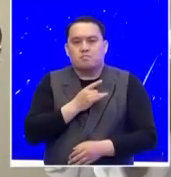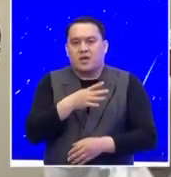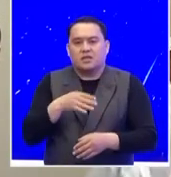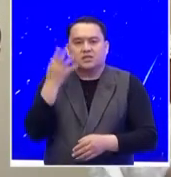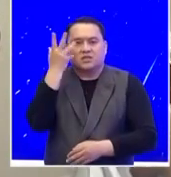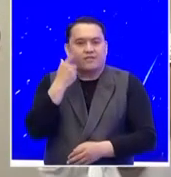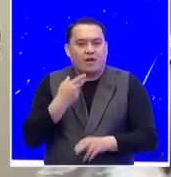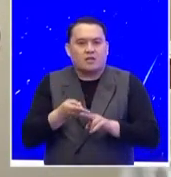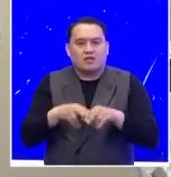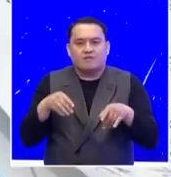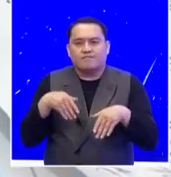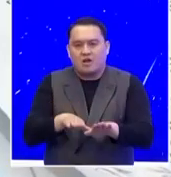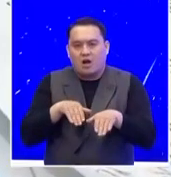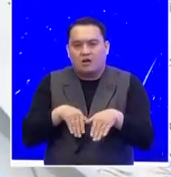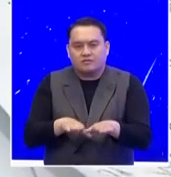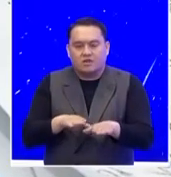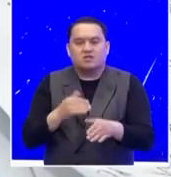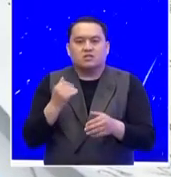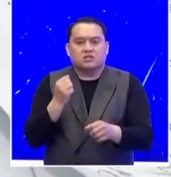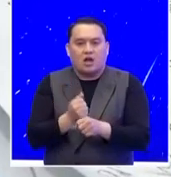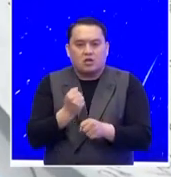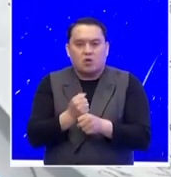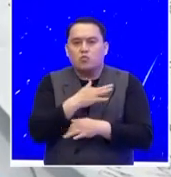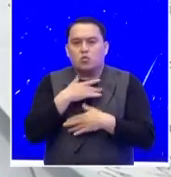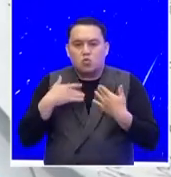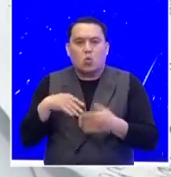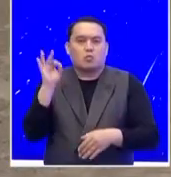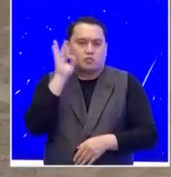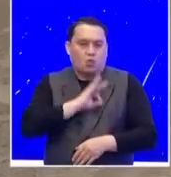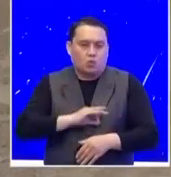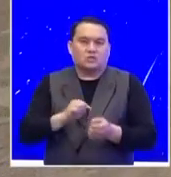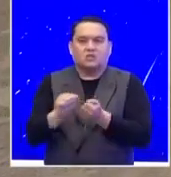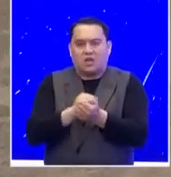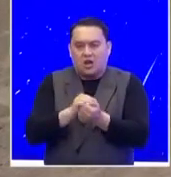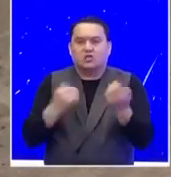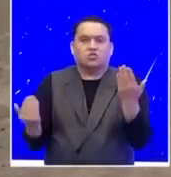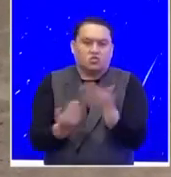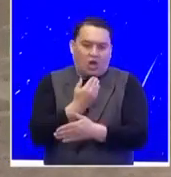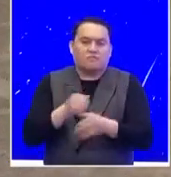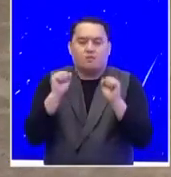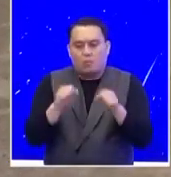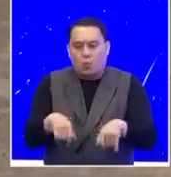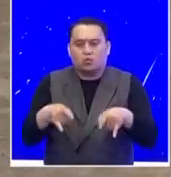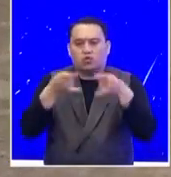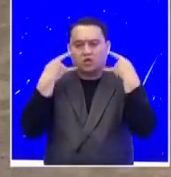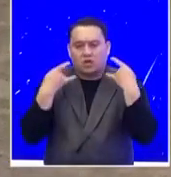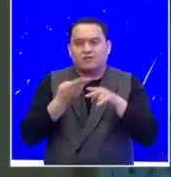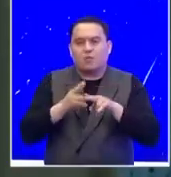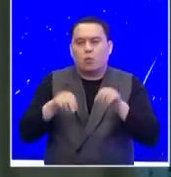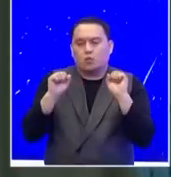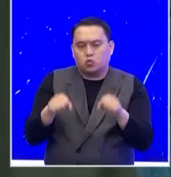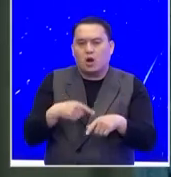служит материалом для пошива защитных средств. Изделия эти многоразовые. Повязки можно стирать и носить снова. Свои авторские изделия